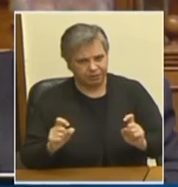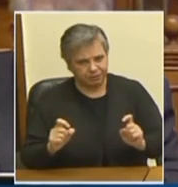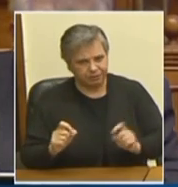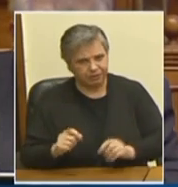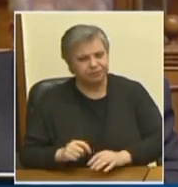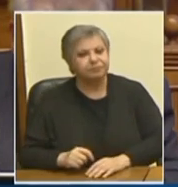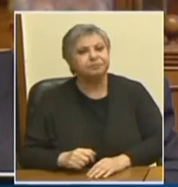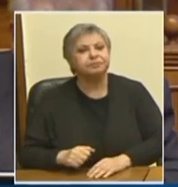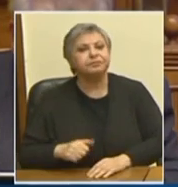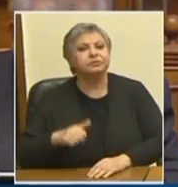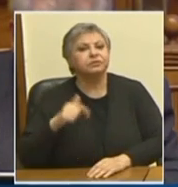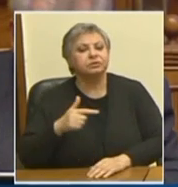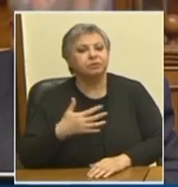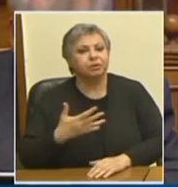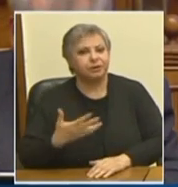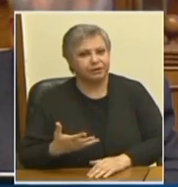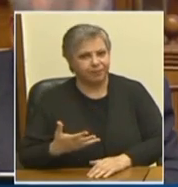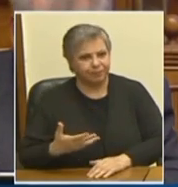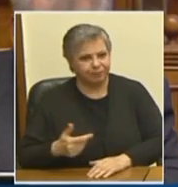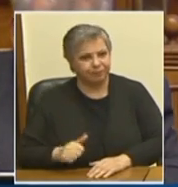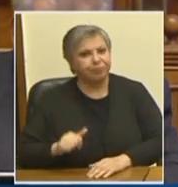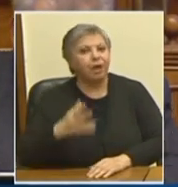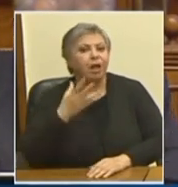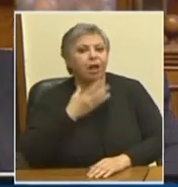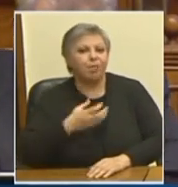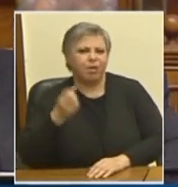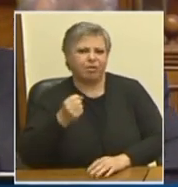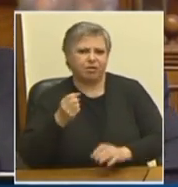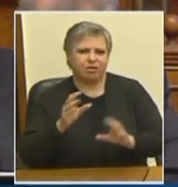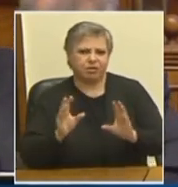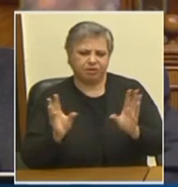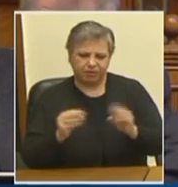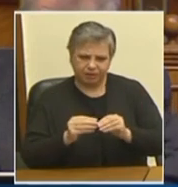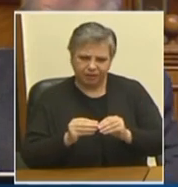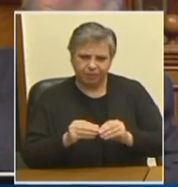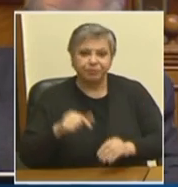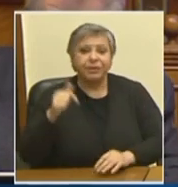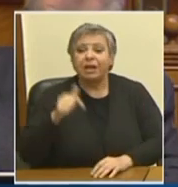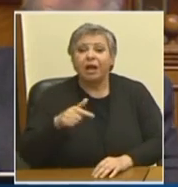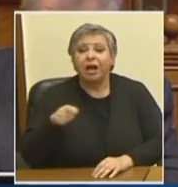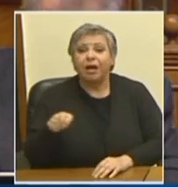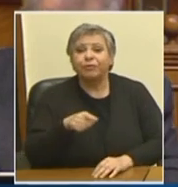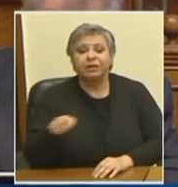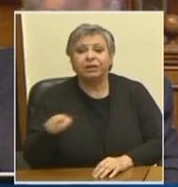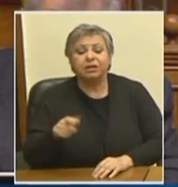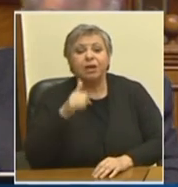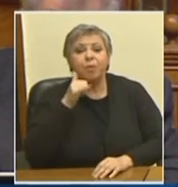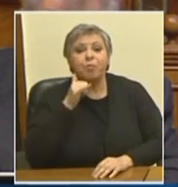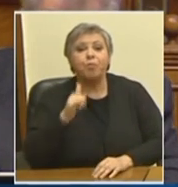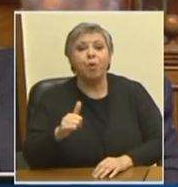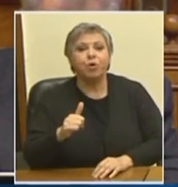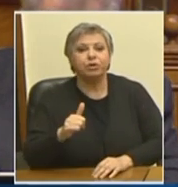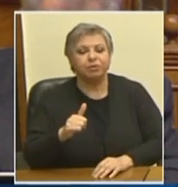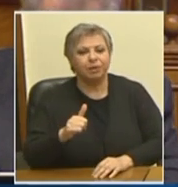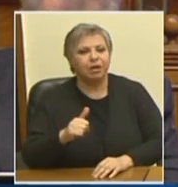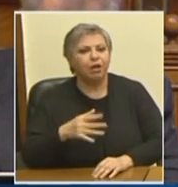σε σχέση με τους ιερείς. Οι ιερείς σήμερα, κληρικοί, κύριε Μητσοτάκη, είναι μόνιμοι, όχι επειδή